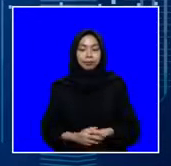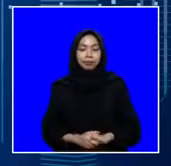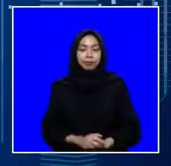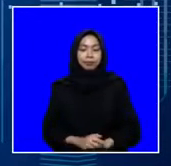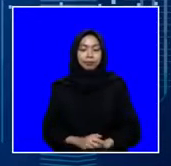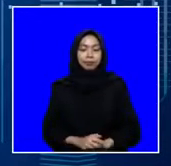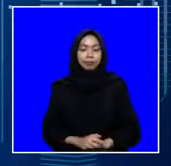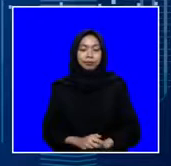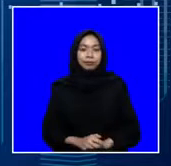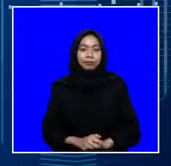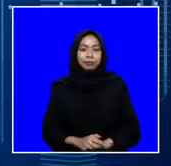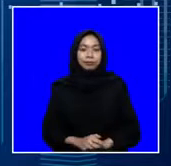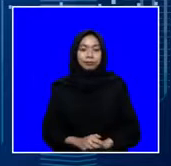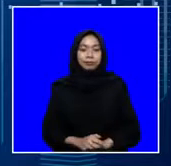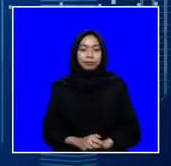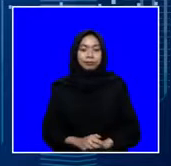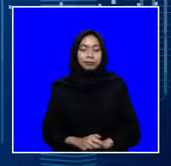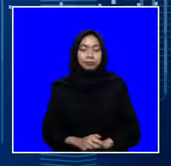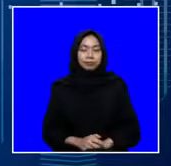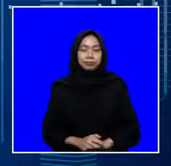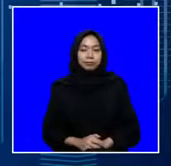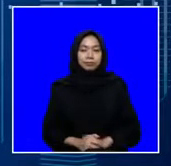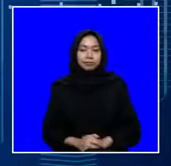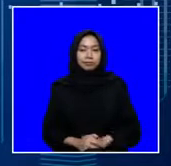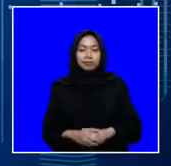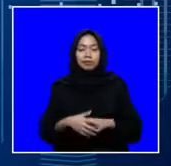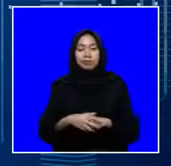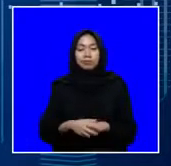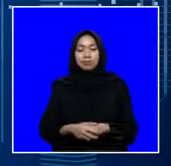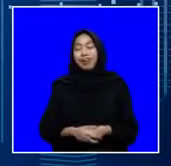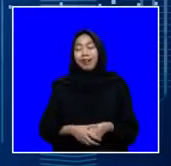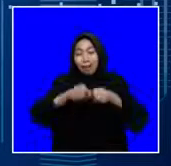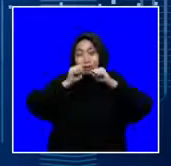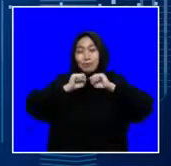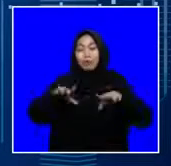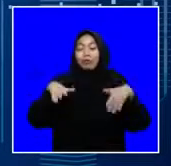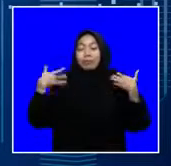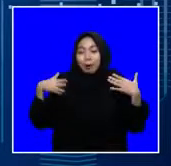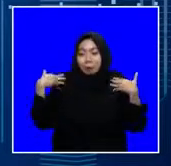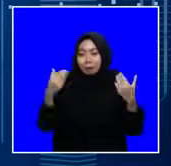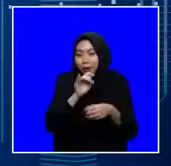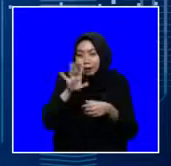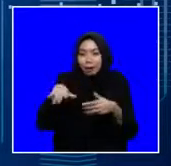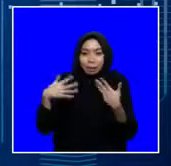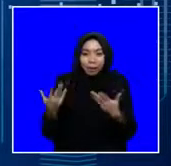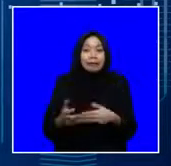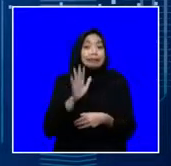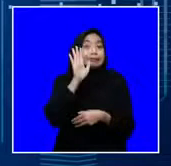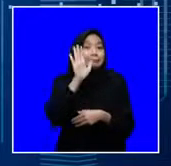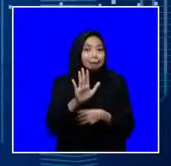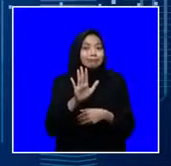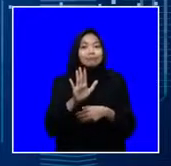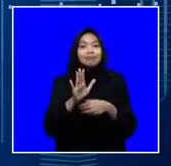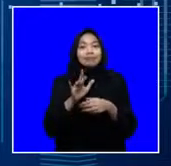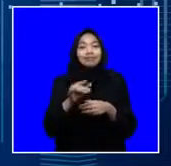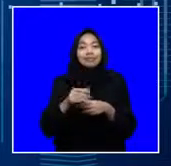Nah, satu hal yang memang kabar gembira adalah untuk pertama kalinya kita akan memberikan beasiswa untuk S1. Sebelumnya LPDP hanya S2